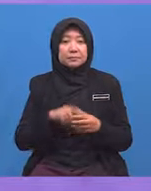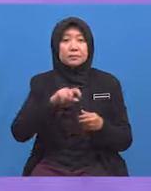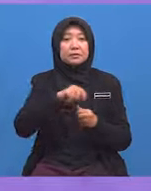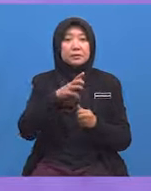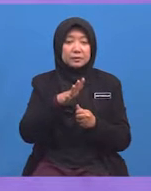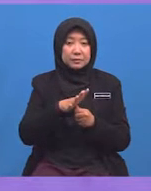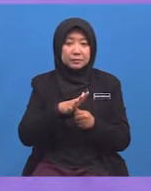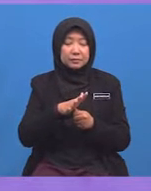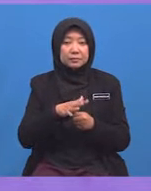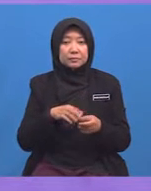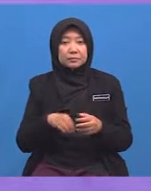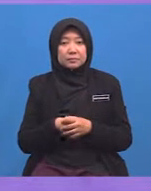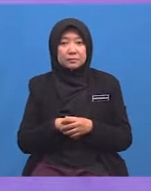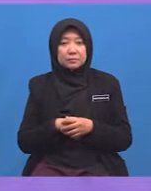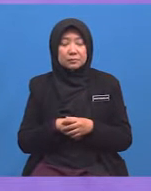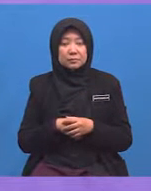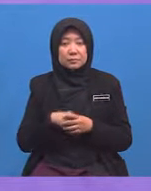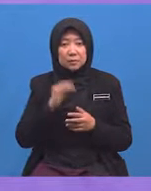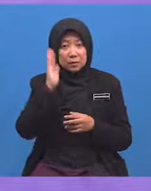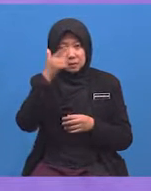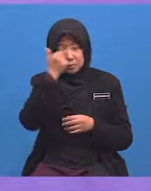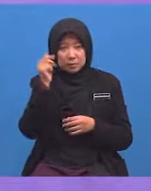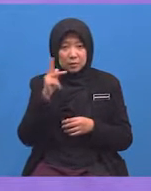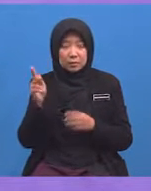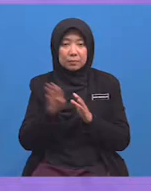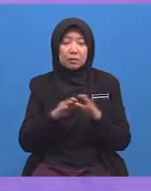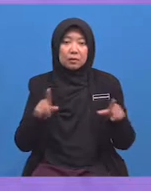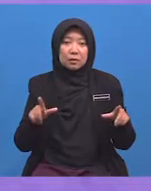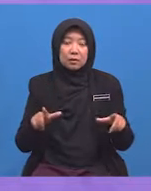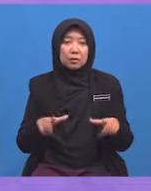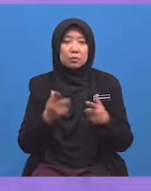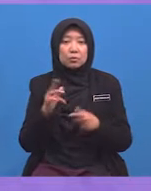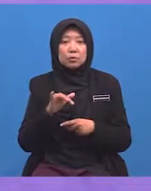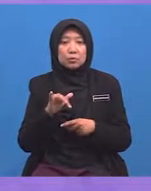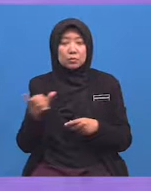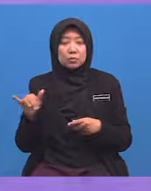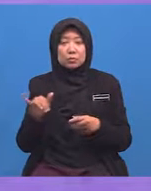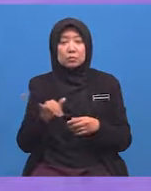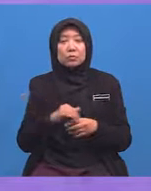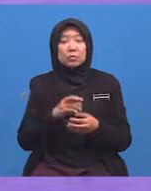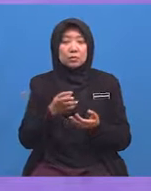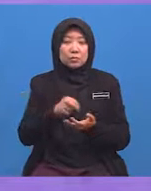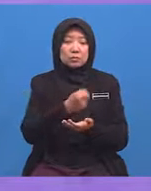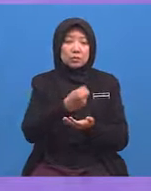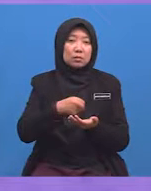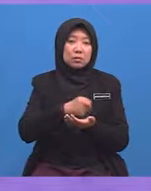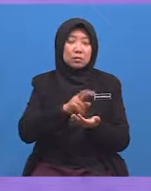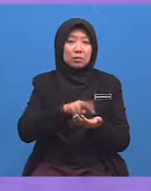Kesannya, ia akan menyebabkan berlakunya kejadian tanah runtuh di